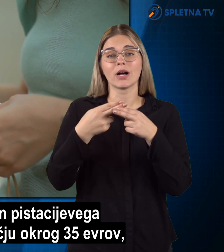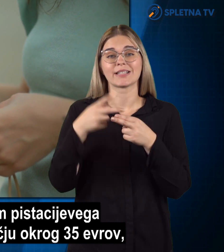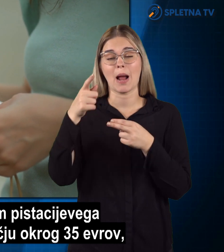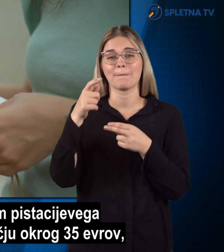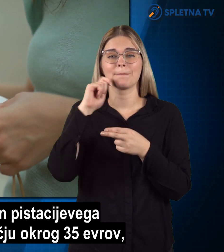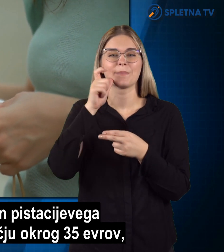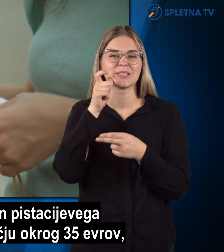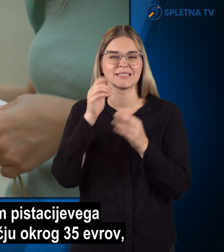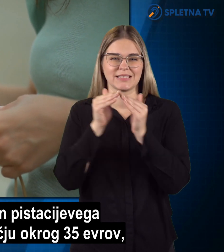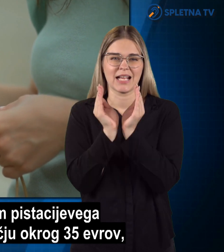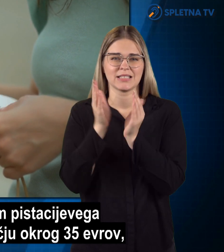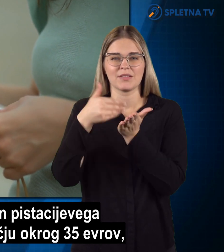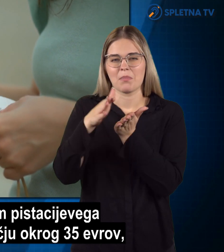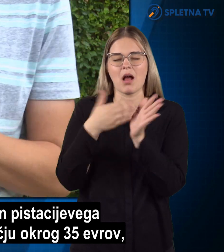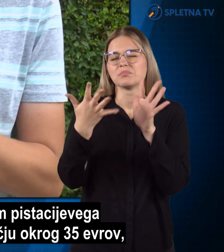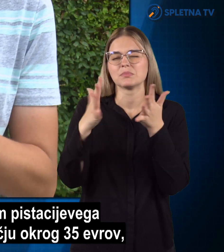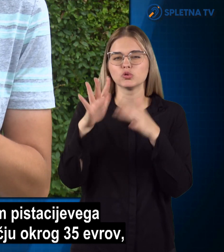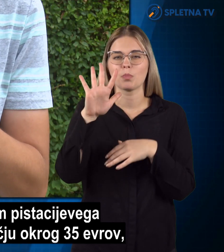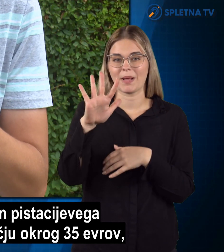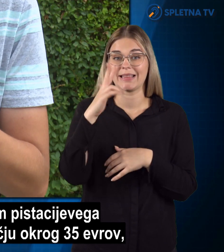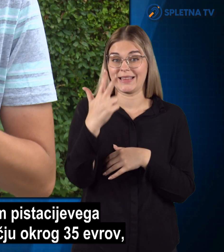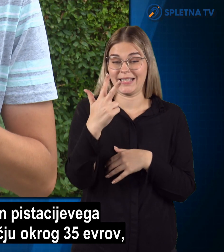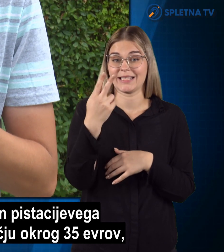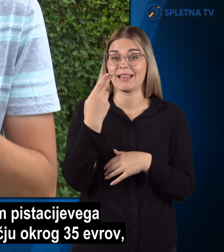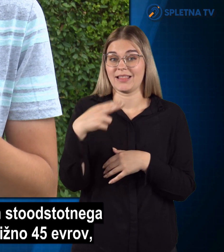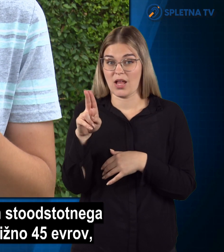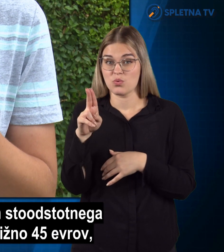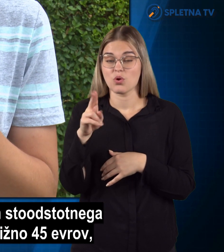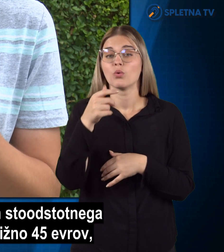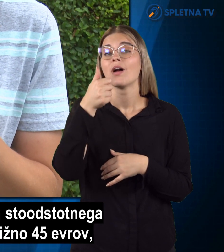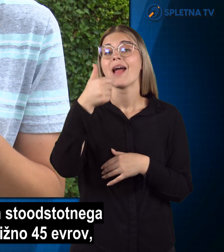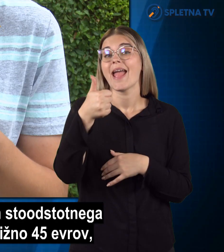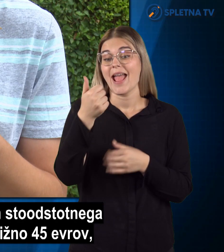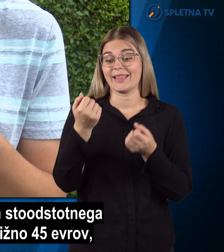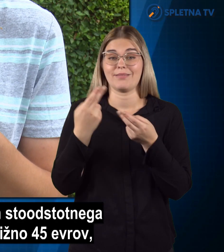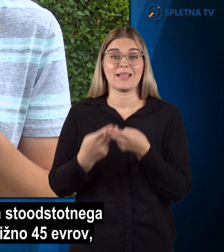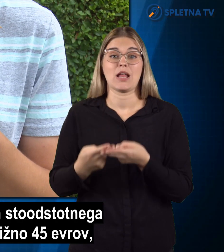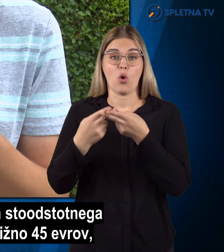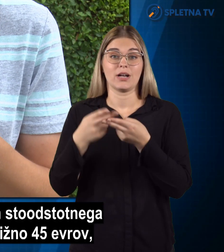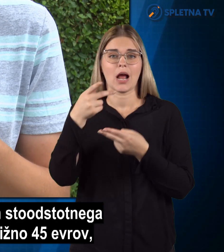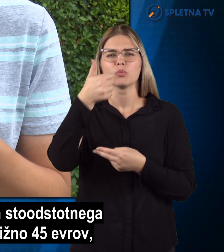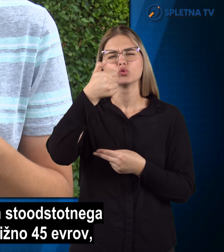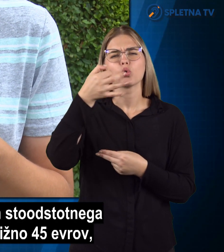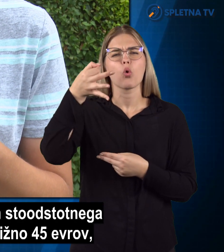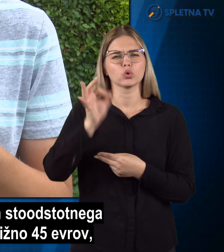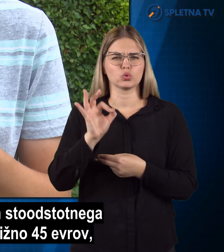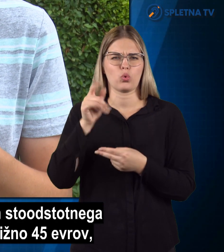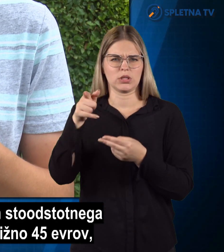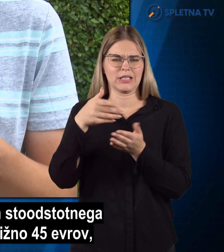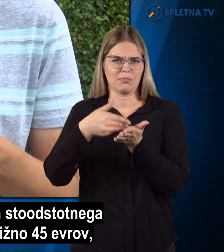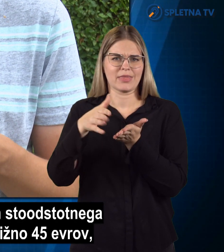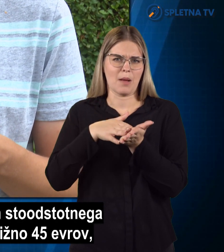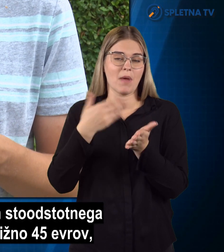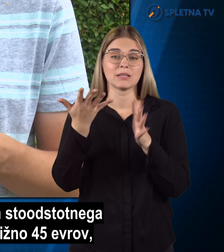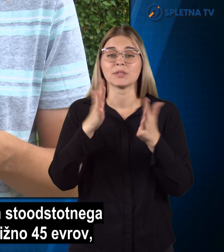je v povprečju okrog 35 evrov. Cena za kilogram 100-odstotnega namaza je približno